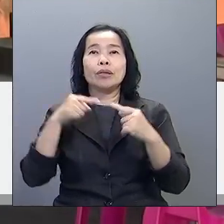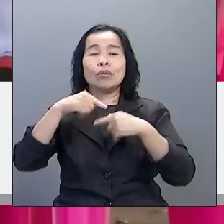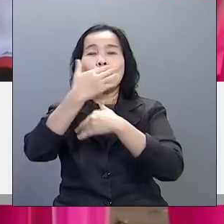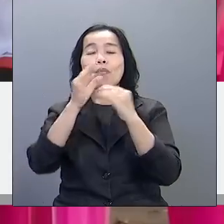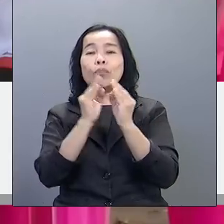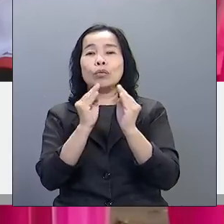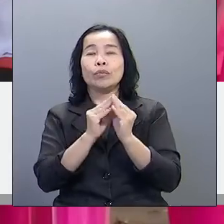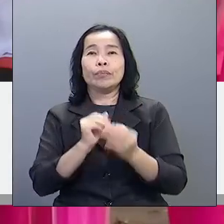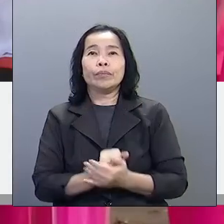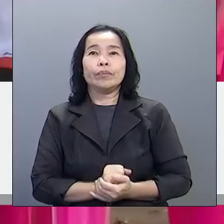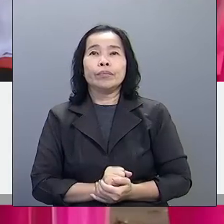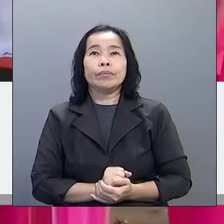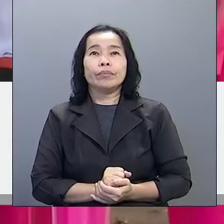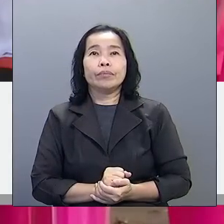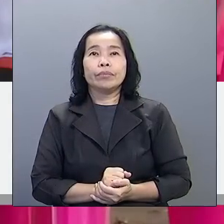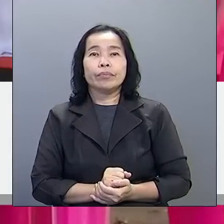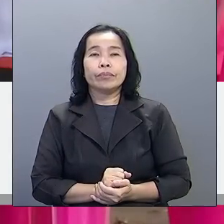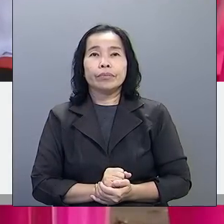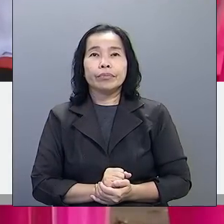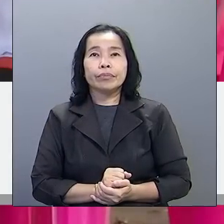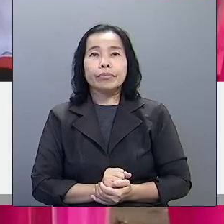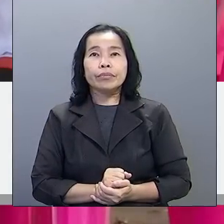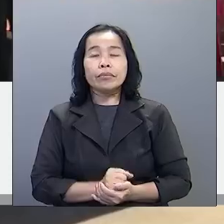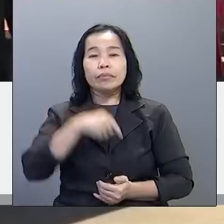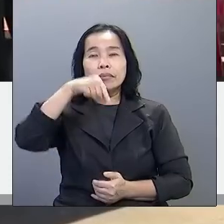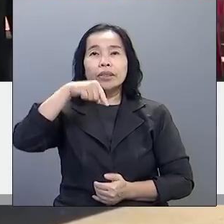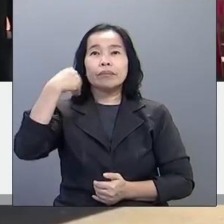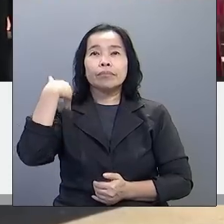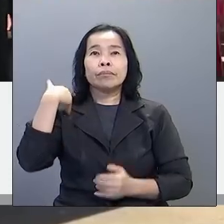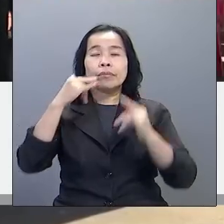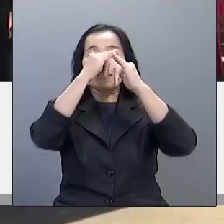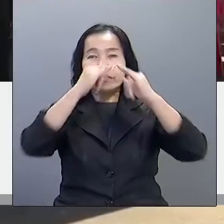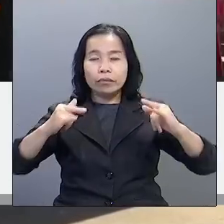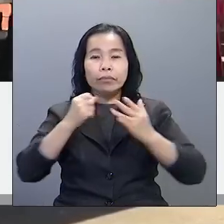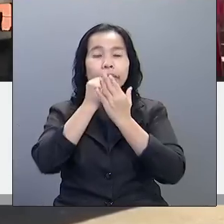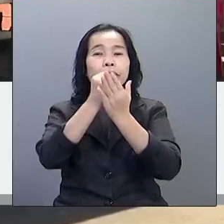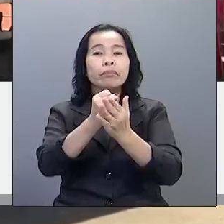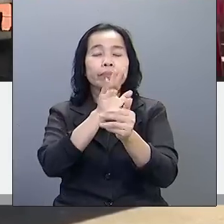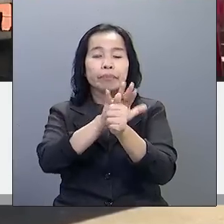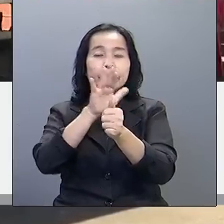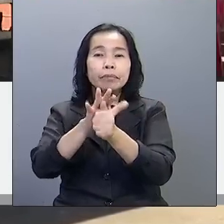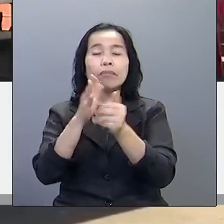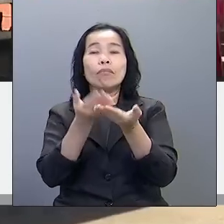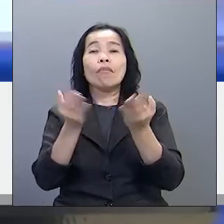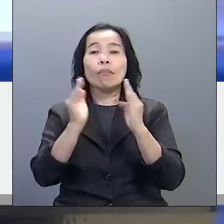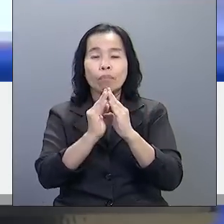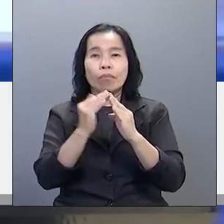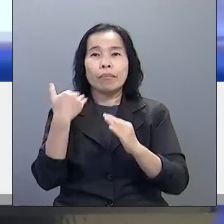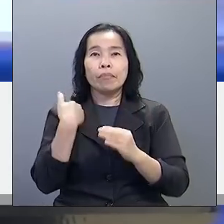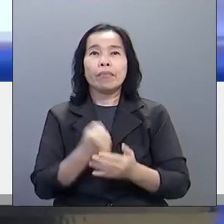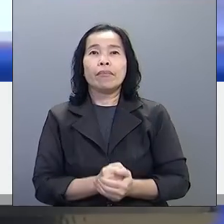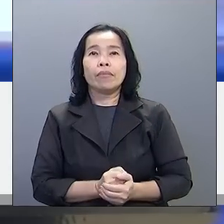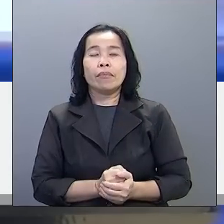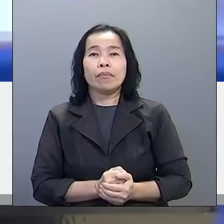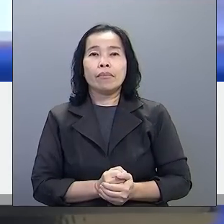ครับนอกจากนั้นนะครับบริเวณนี้ยังมีการตั้งเต็นท์ศูนย์เยียวยาจิตใจให้กับญาติผู้สูญหายและเสียชีวิตครับน